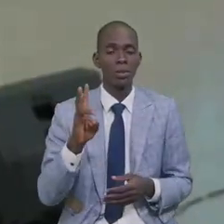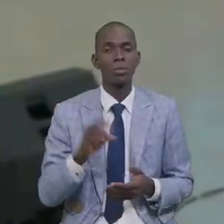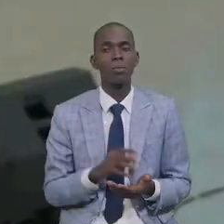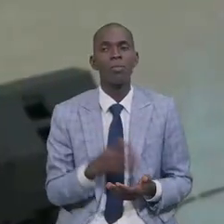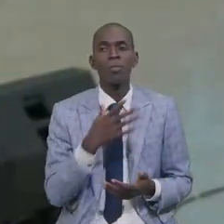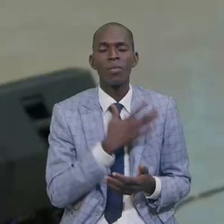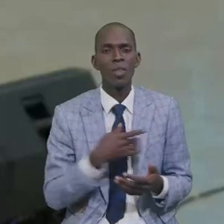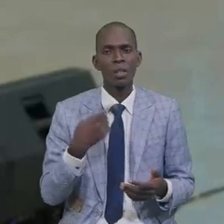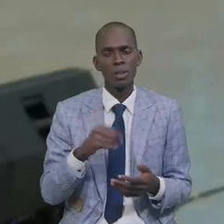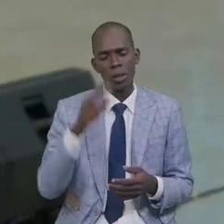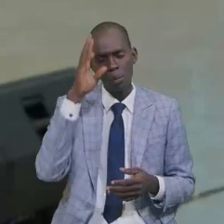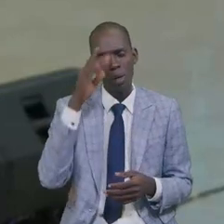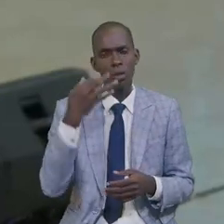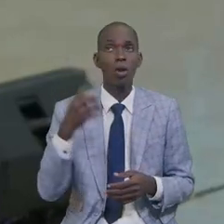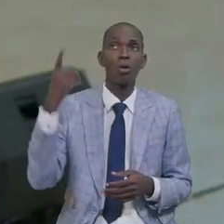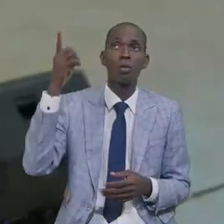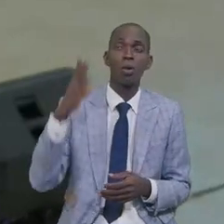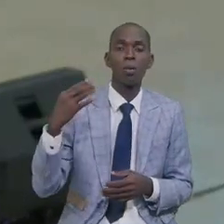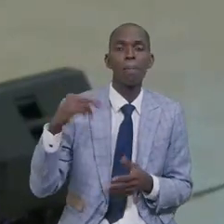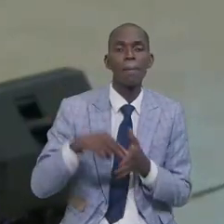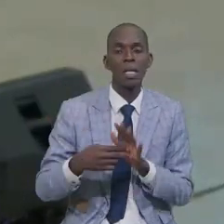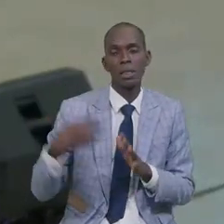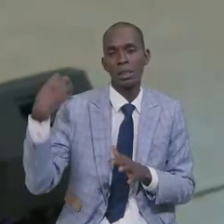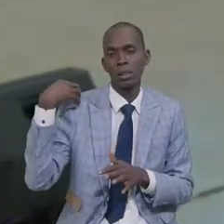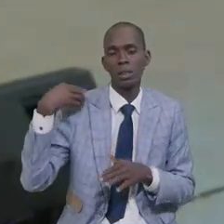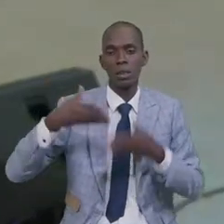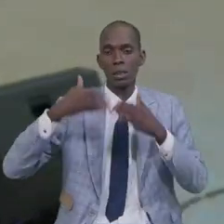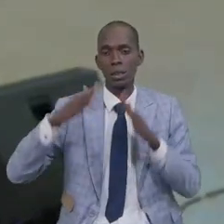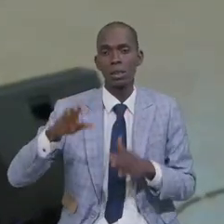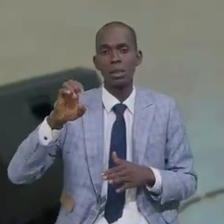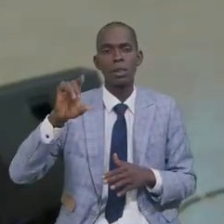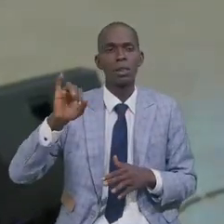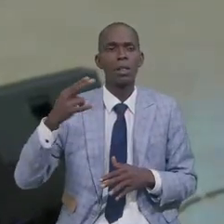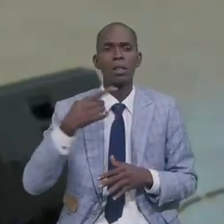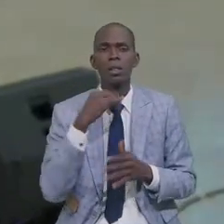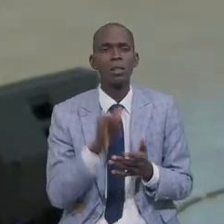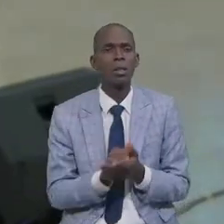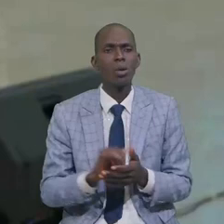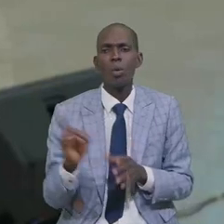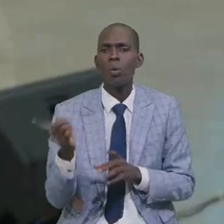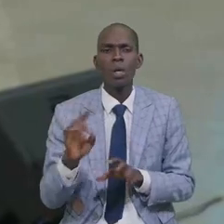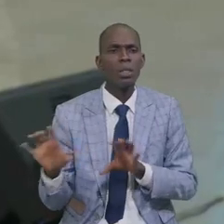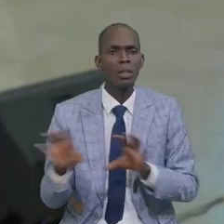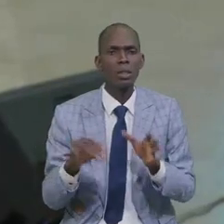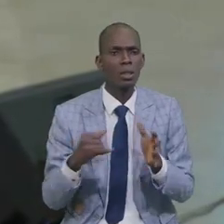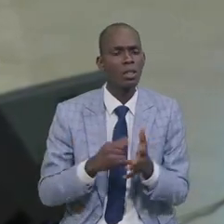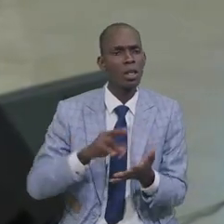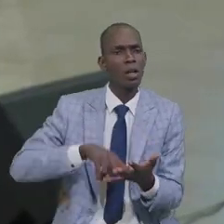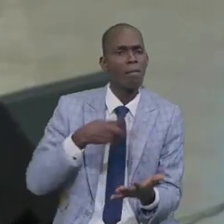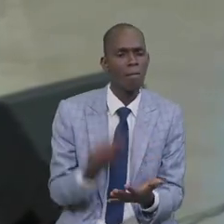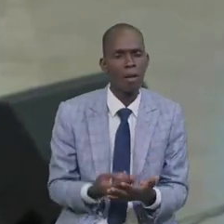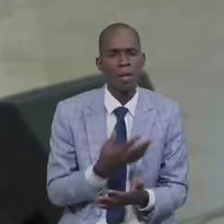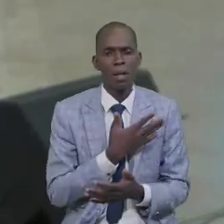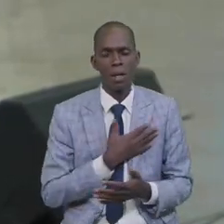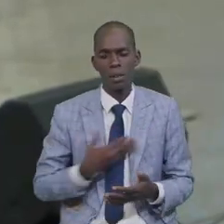Verset 6. L'homme de Dieu dit, le maître, le dirigeant, l'homme de Dieu dit, où est-il tombé? Et